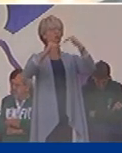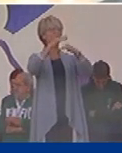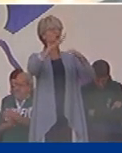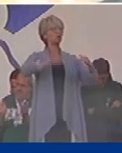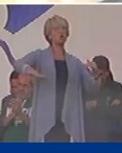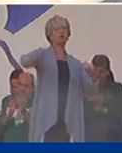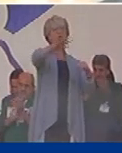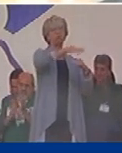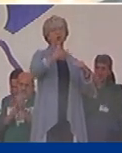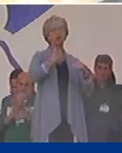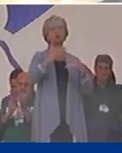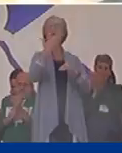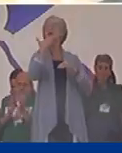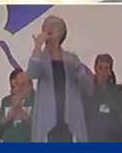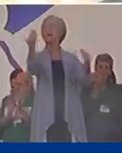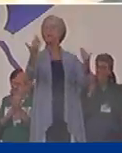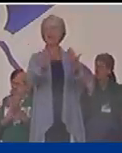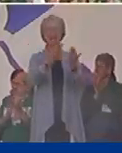Grazie.